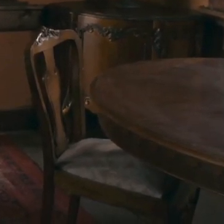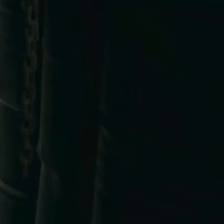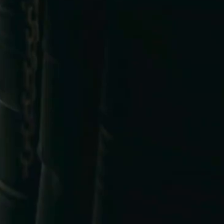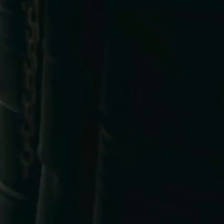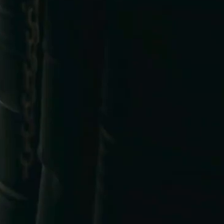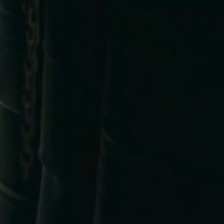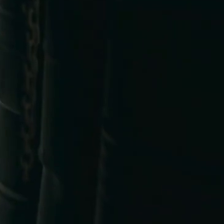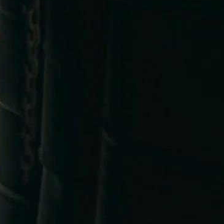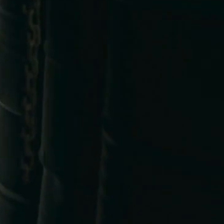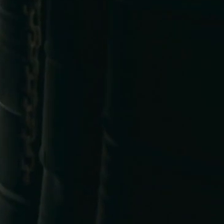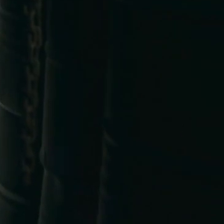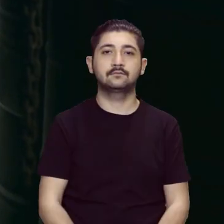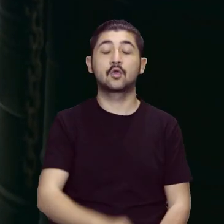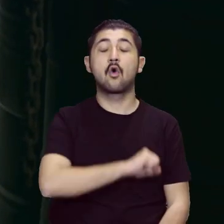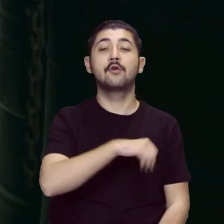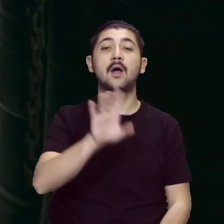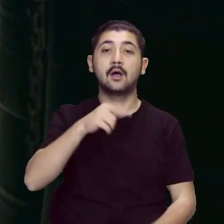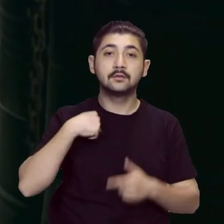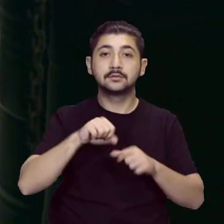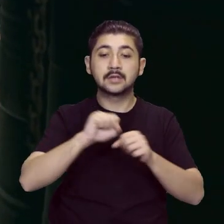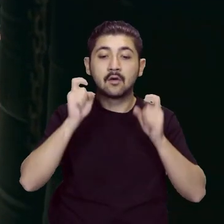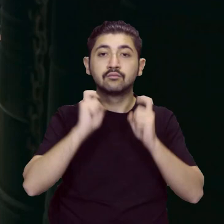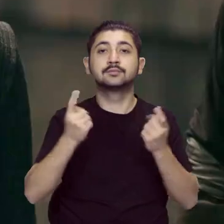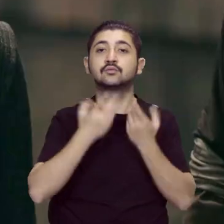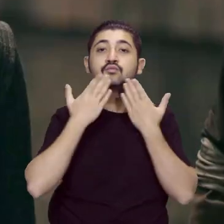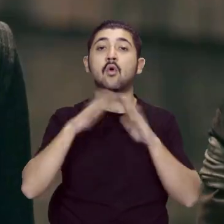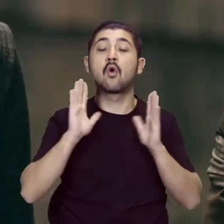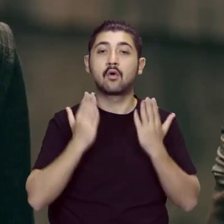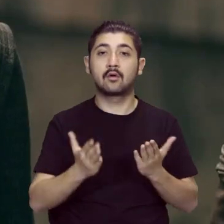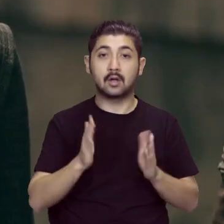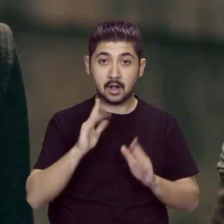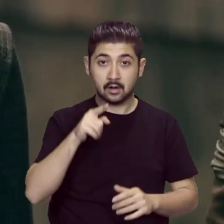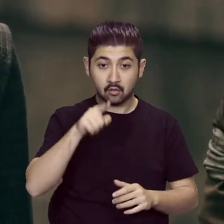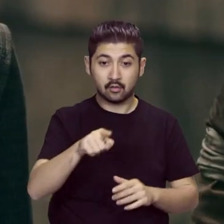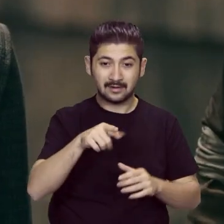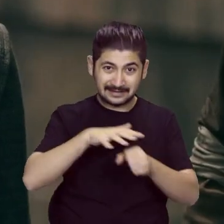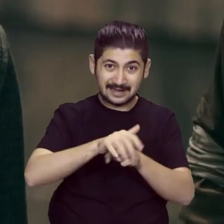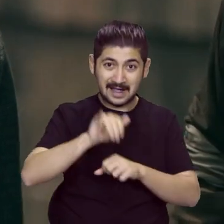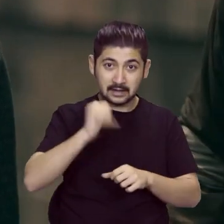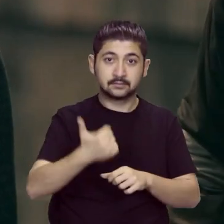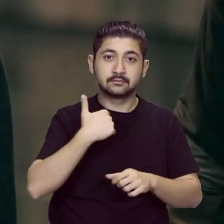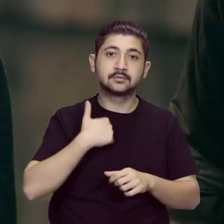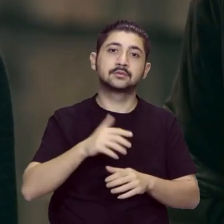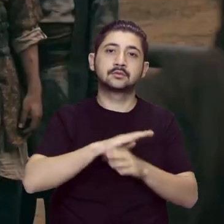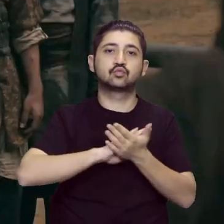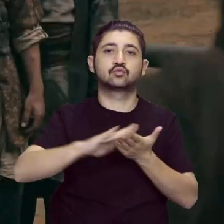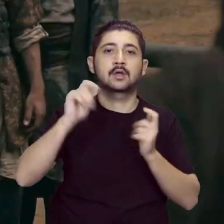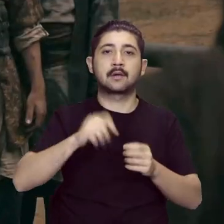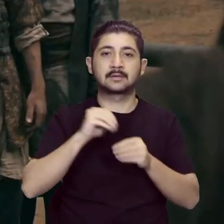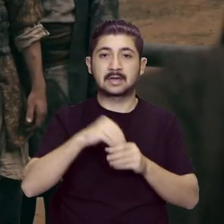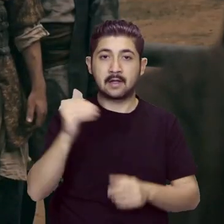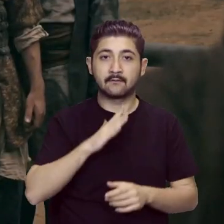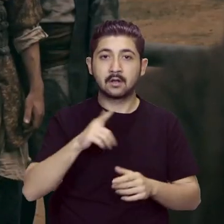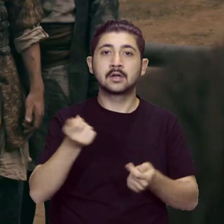Rafineriye geçildi. Korkmayın. Size zarar vermeye gelmedik. Aksine yaşadığınız bu zulme son vermeye geldik.